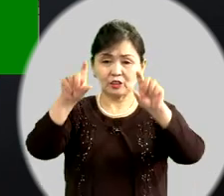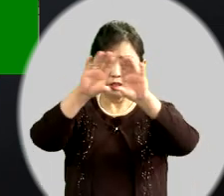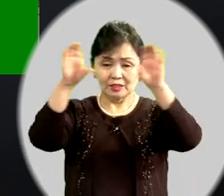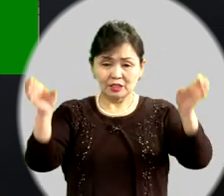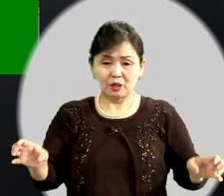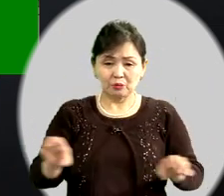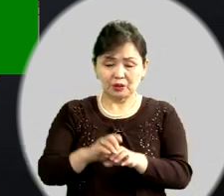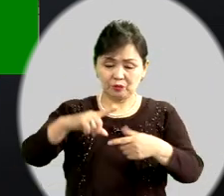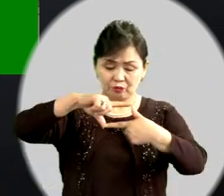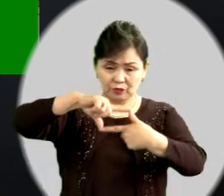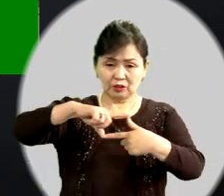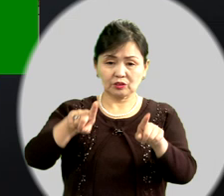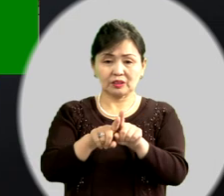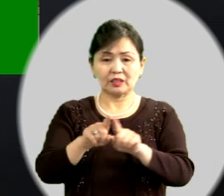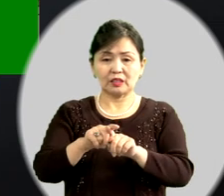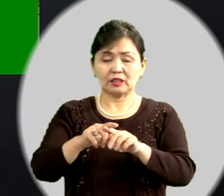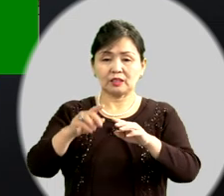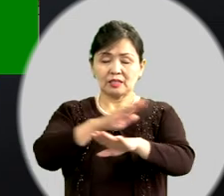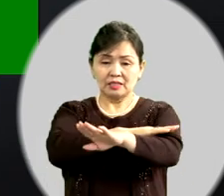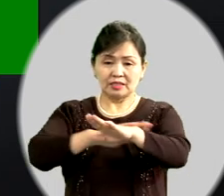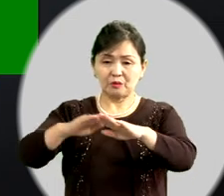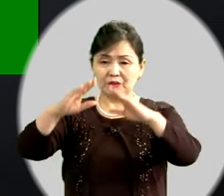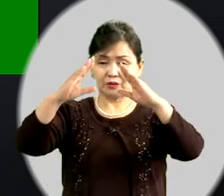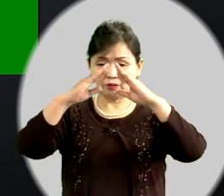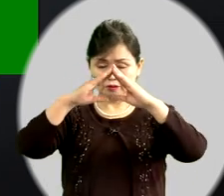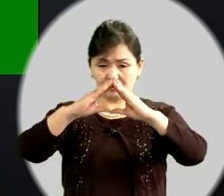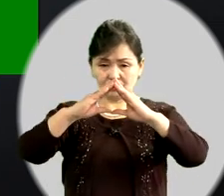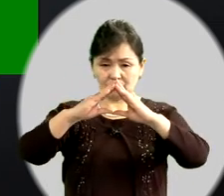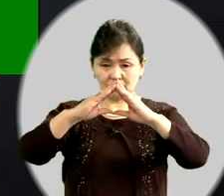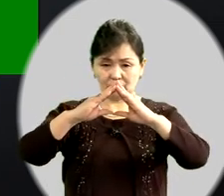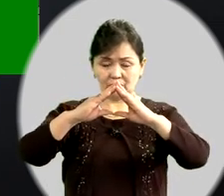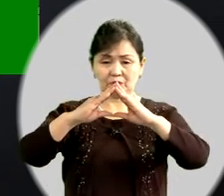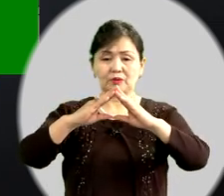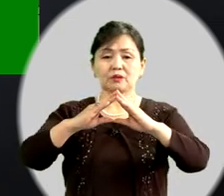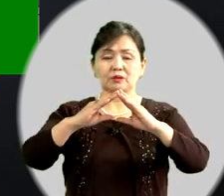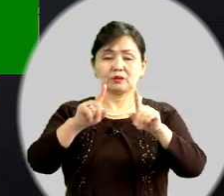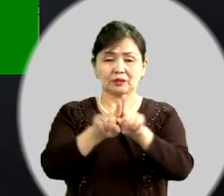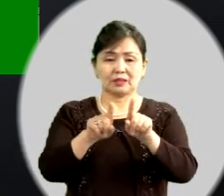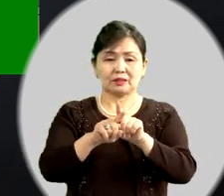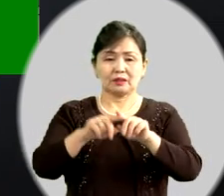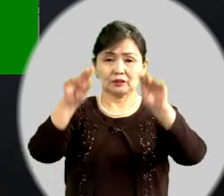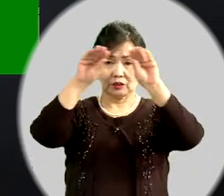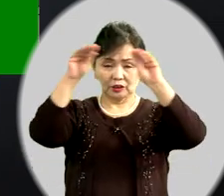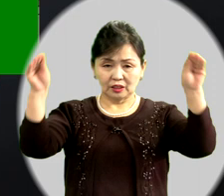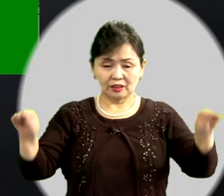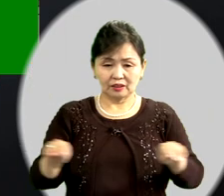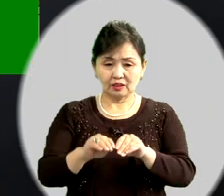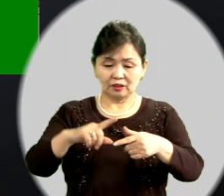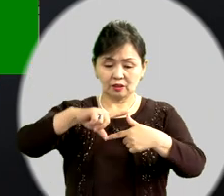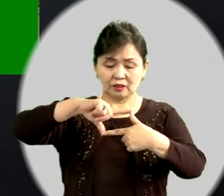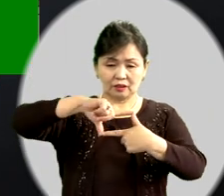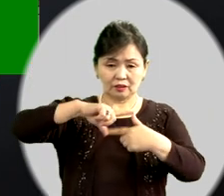тэгш өнцөгт дүрсээр, замын хөдөлгөөний анхааруулах тэмдэг, гурвалжин дүрсээр, жаз, квадрат